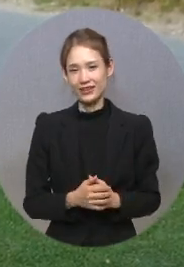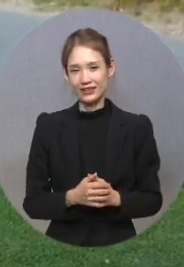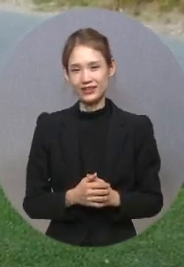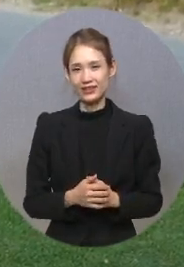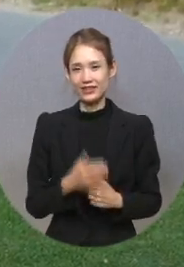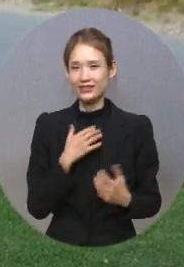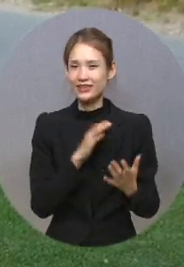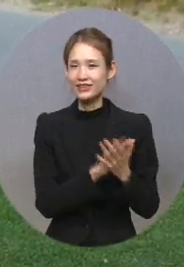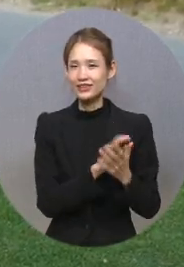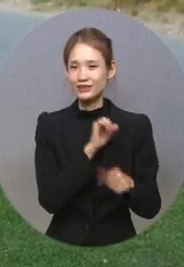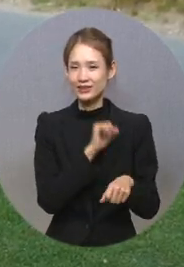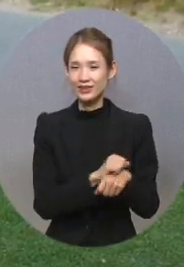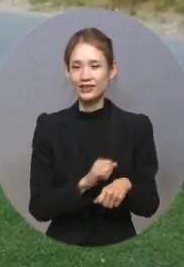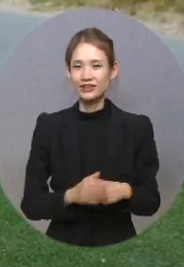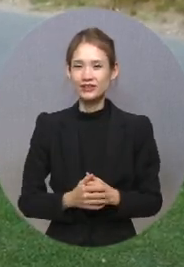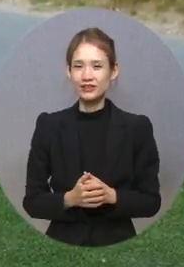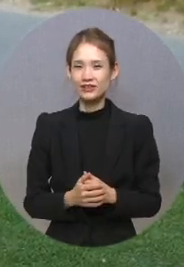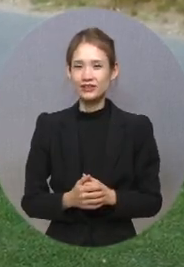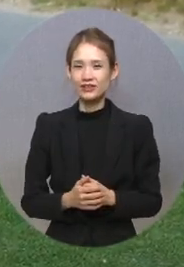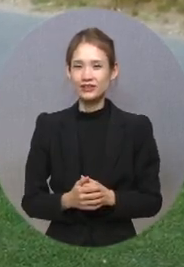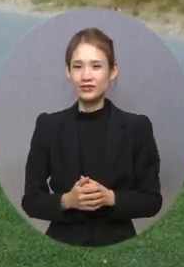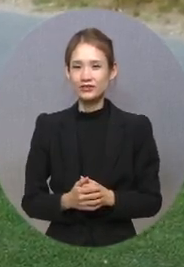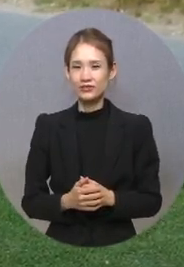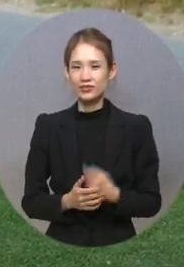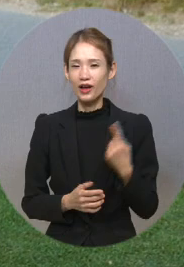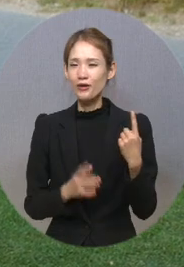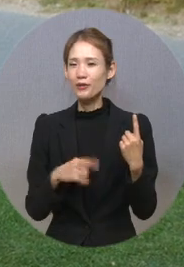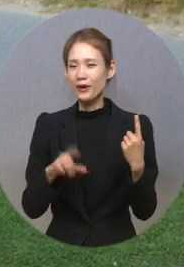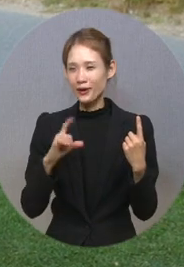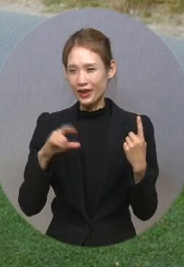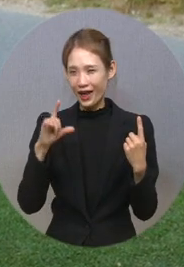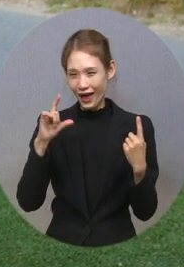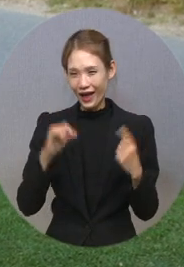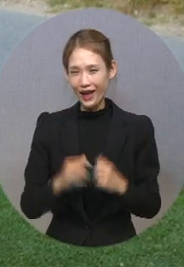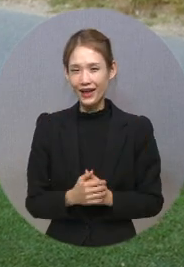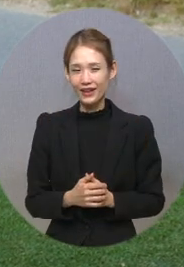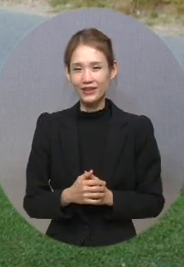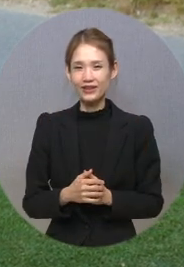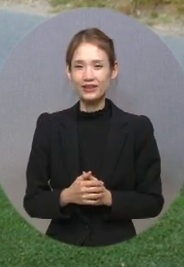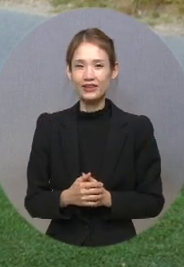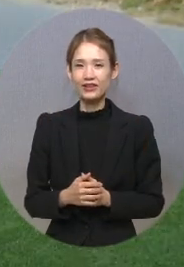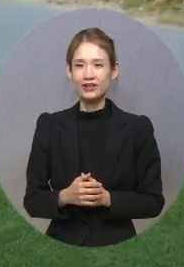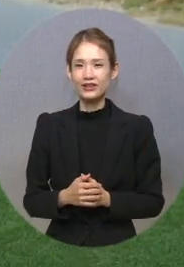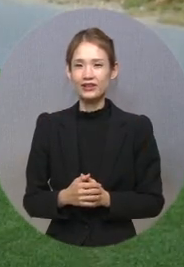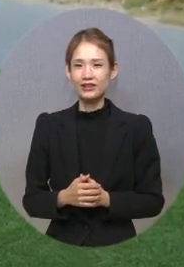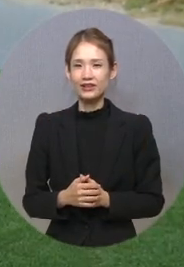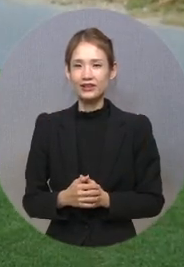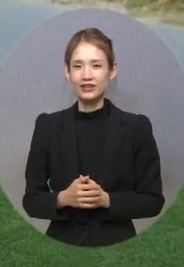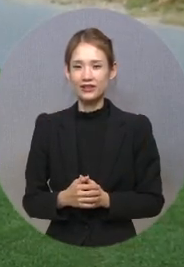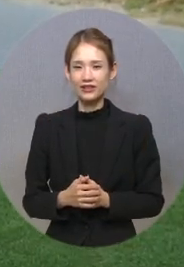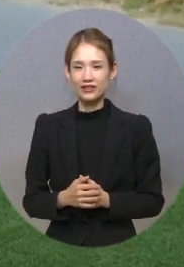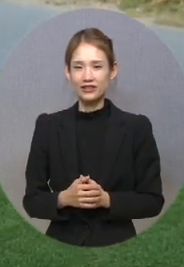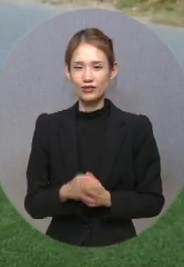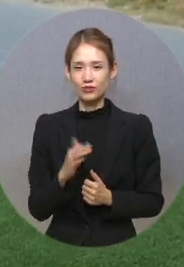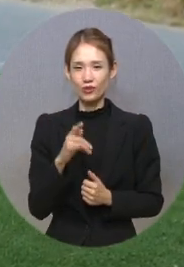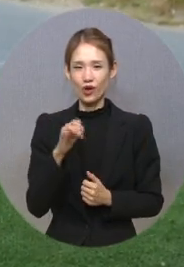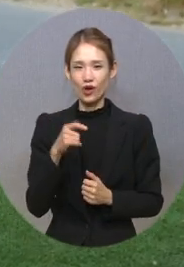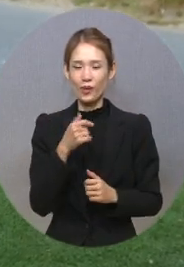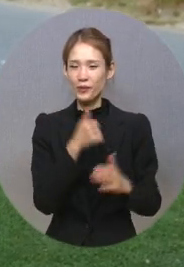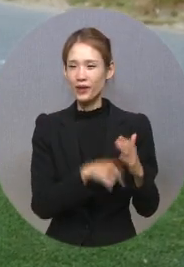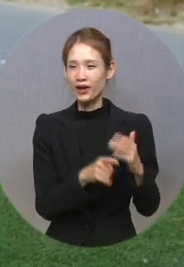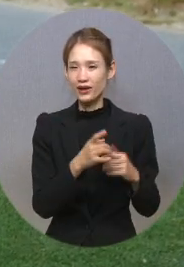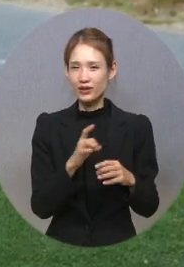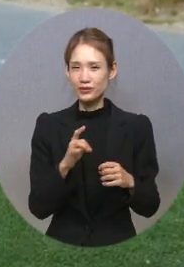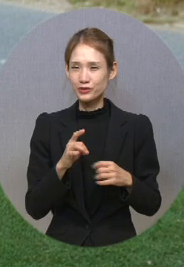잘한다. 뭐 어떻게? 해야 어떻게 하라고? 다시 해봐. 나이스 버디. 그래 그러면 너 뻥커 받았으니까